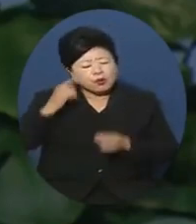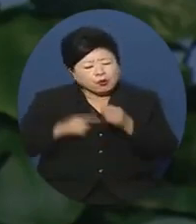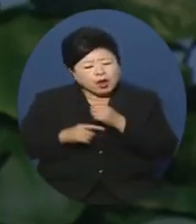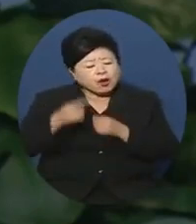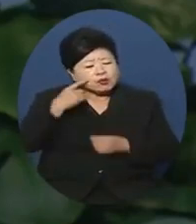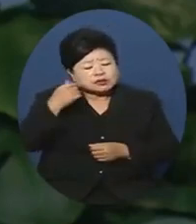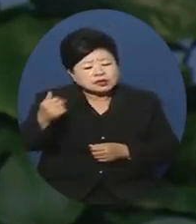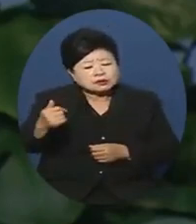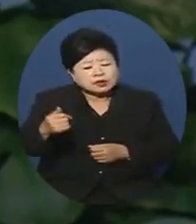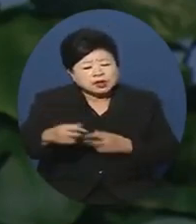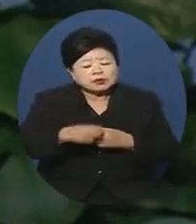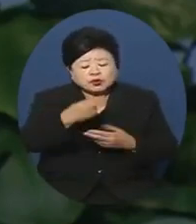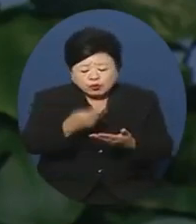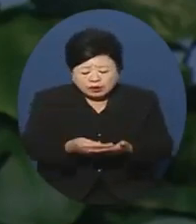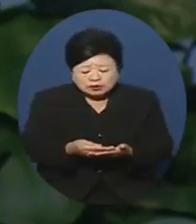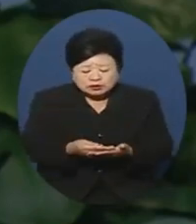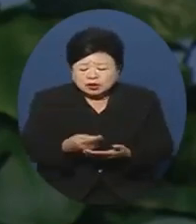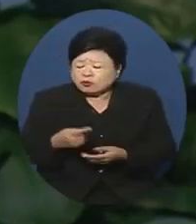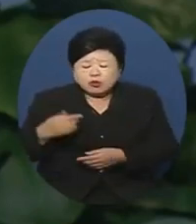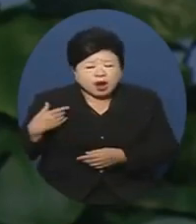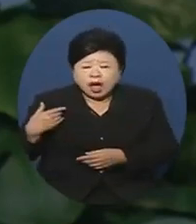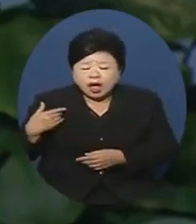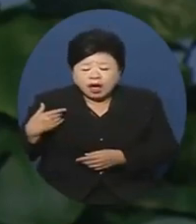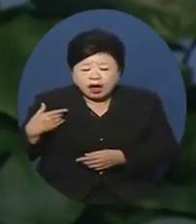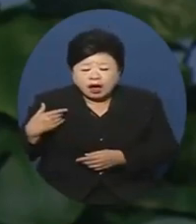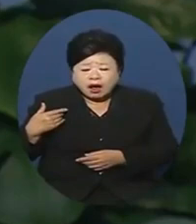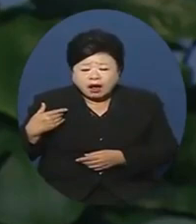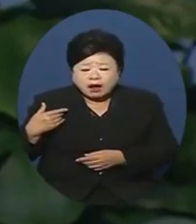목사님이 여기 오는지 모르겠습니다.